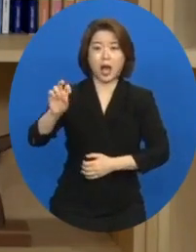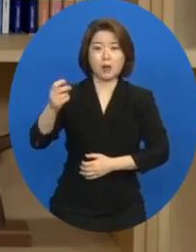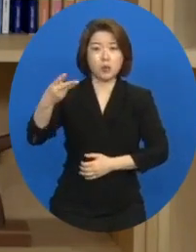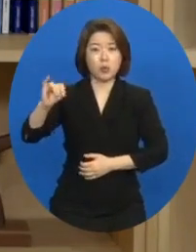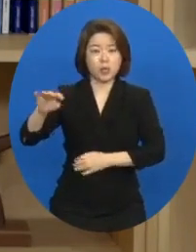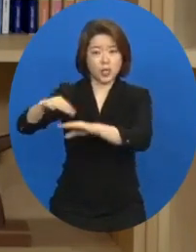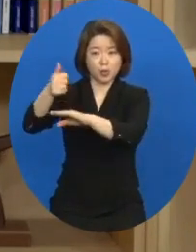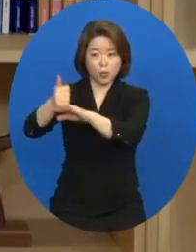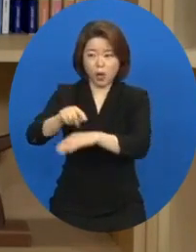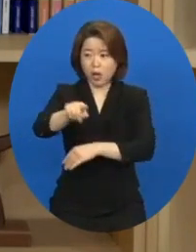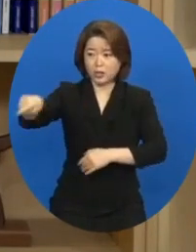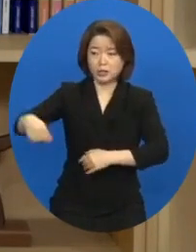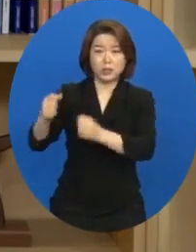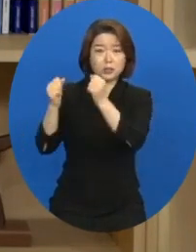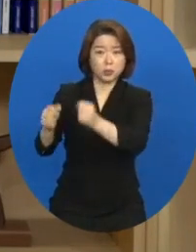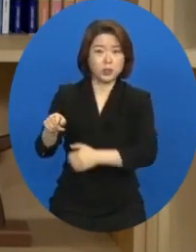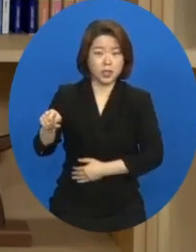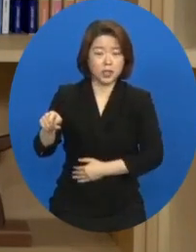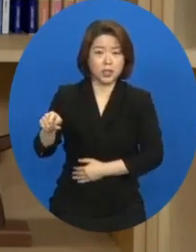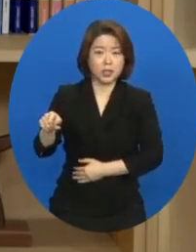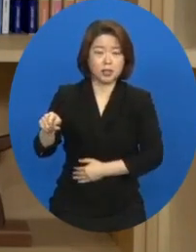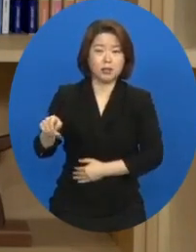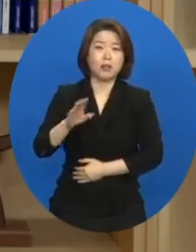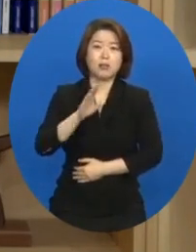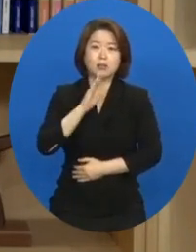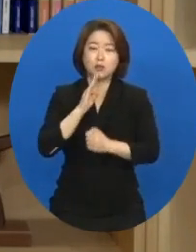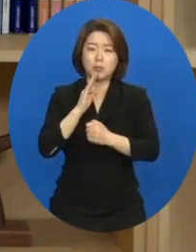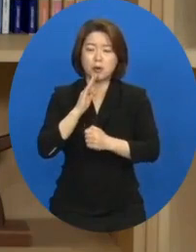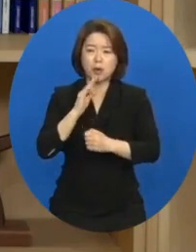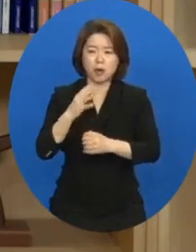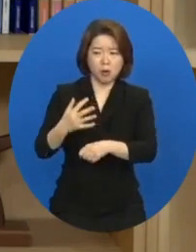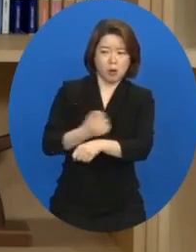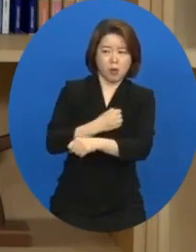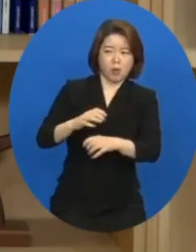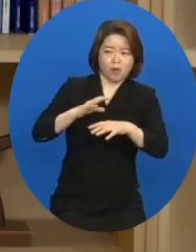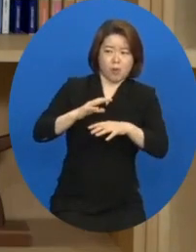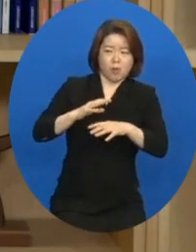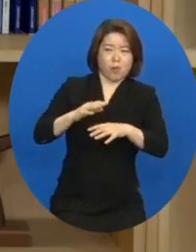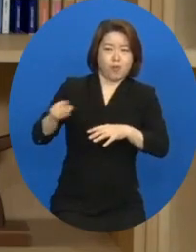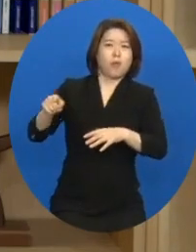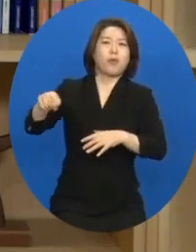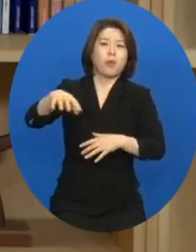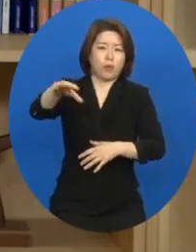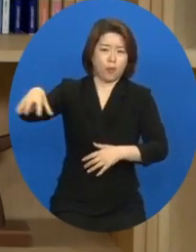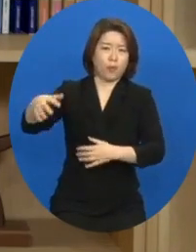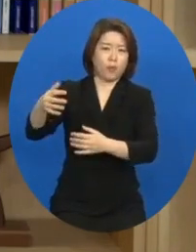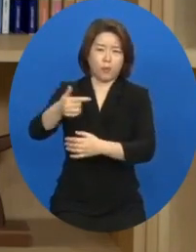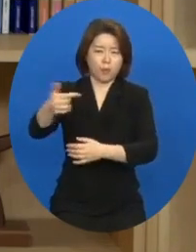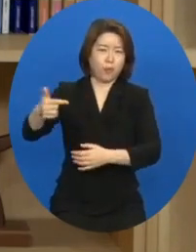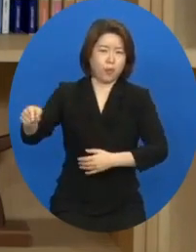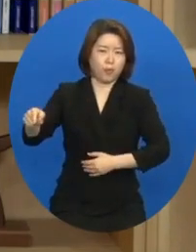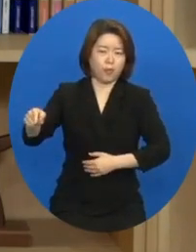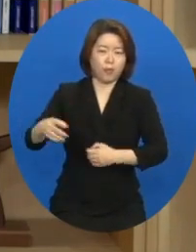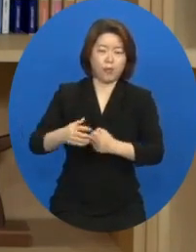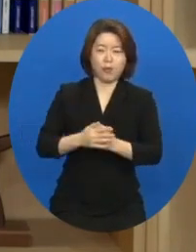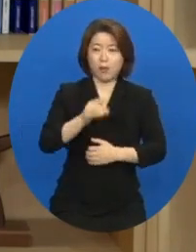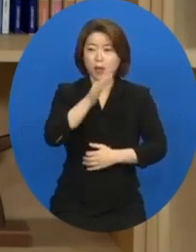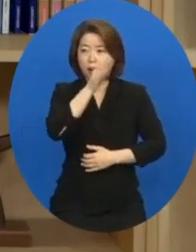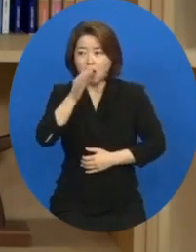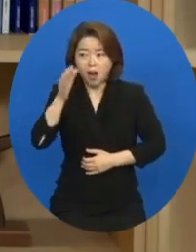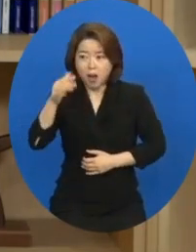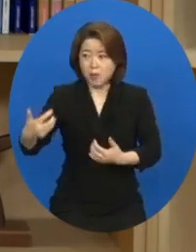그들의 존재는 사실 너무나 두려움의 대상이었습니다 감히